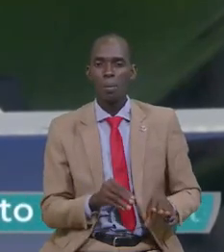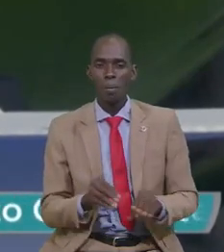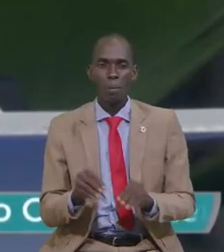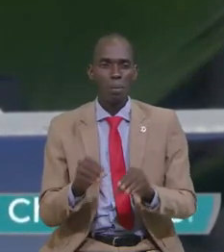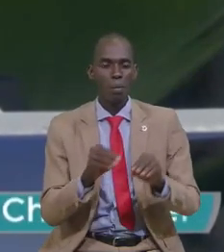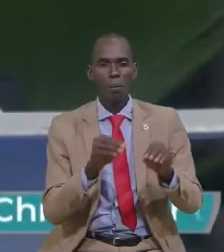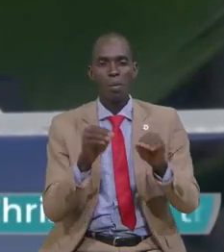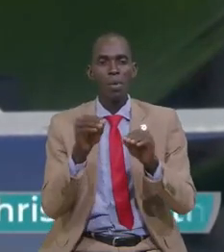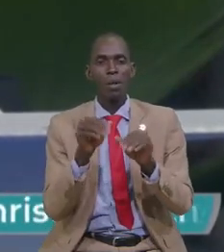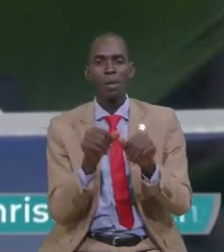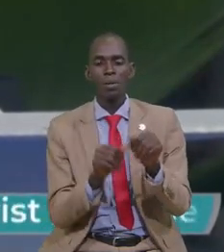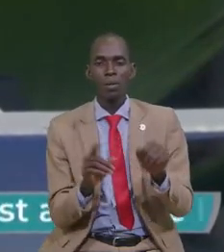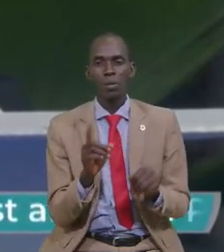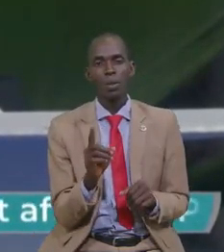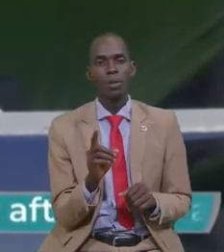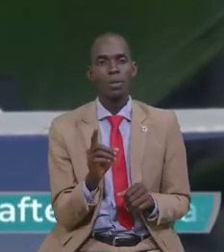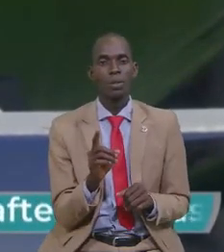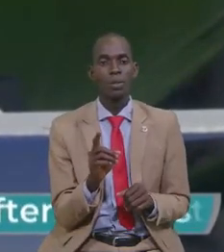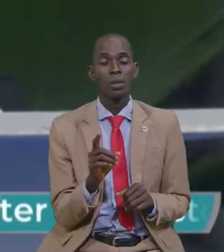Conseiller, s'il vous plaît.